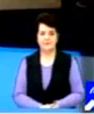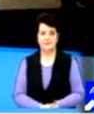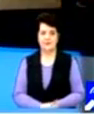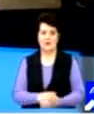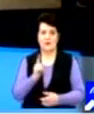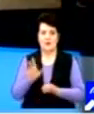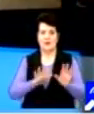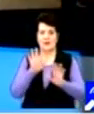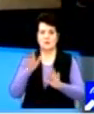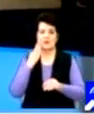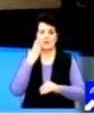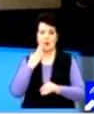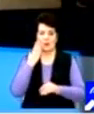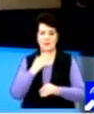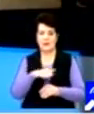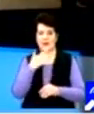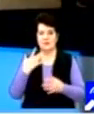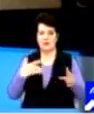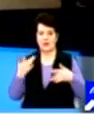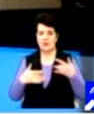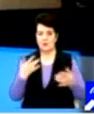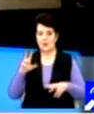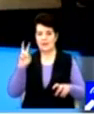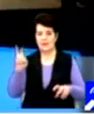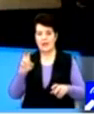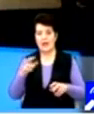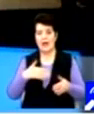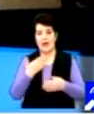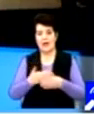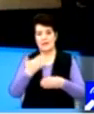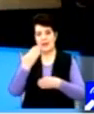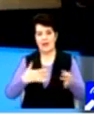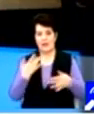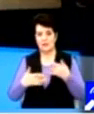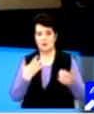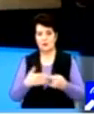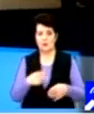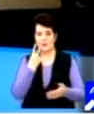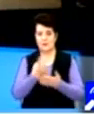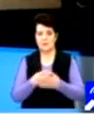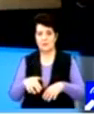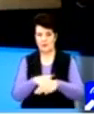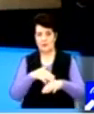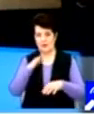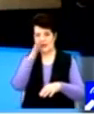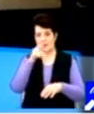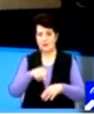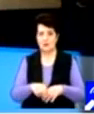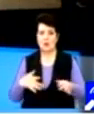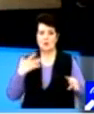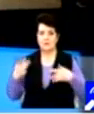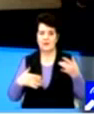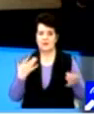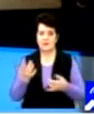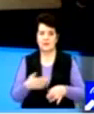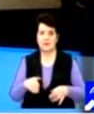Un regizor din România și mai mulți actori de teatru basarabeni au făcut echipă și au prezentat pentru publicul de la Chișinău